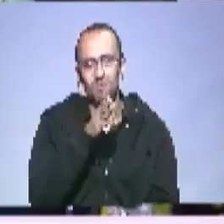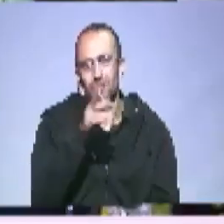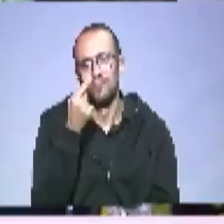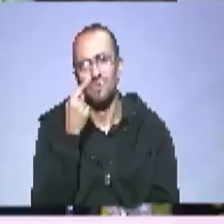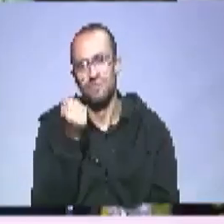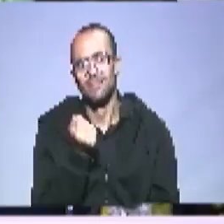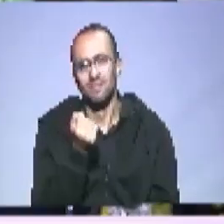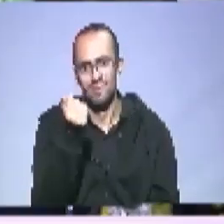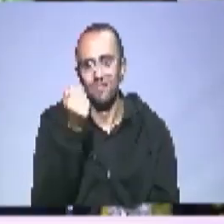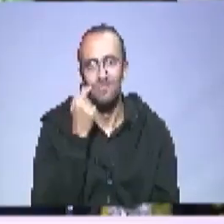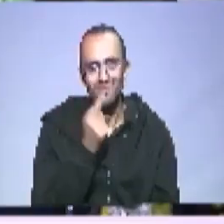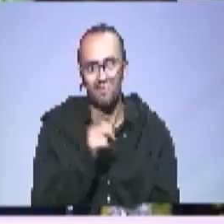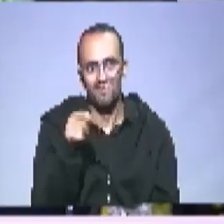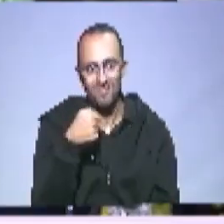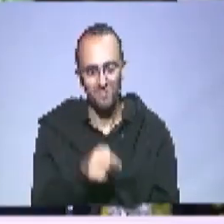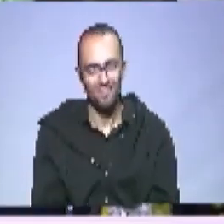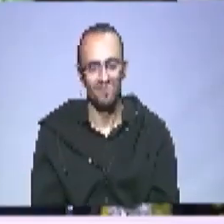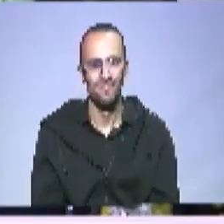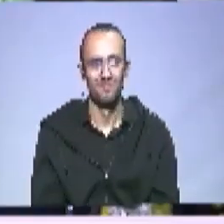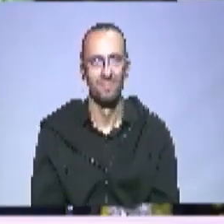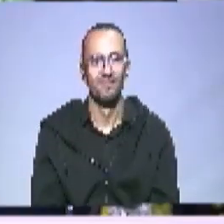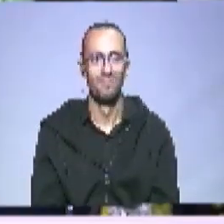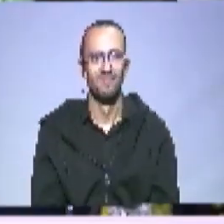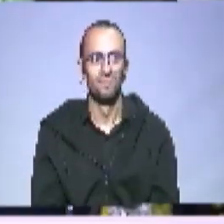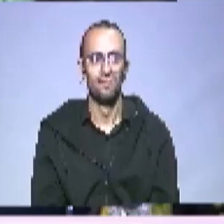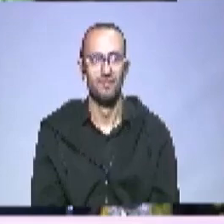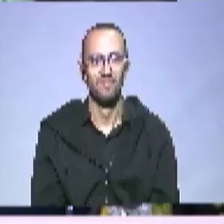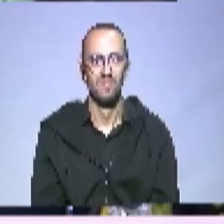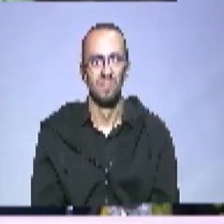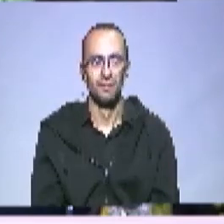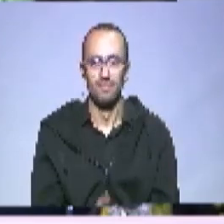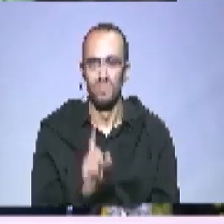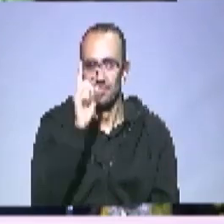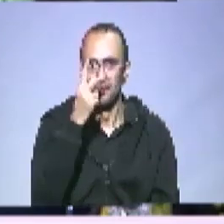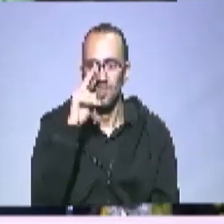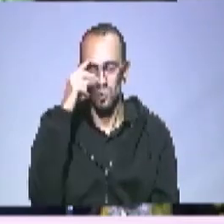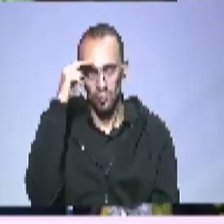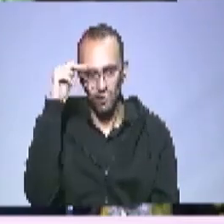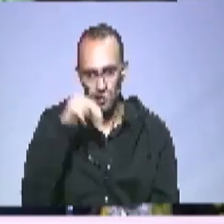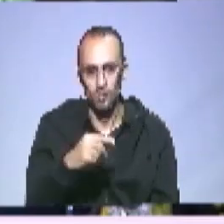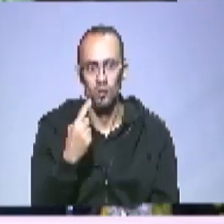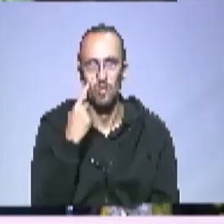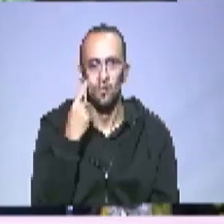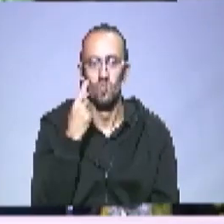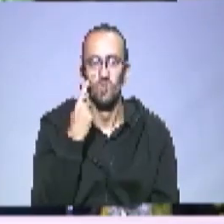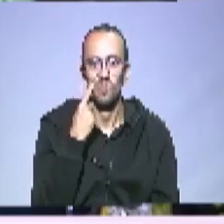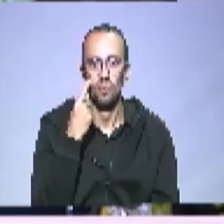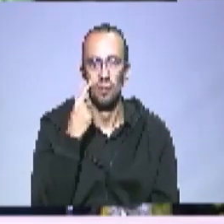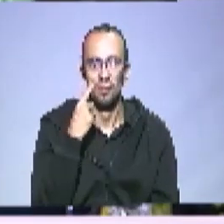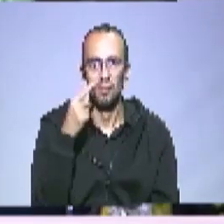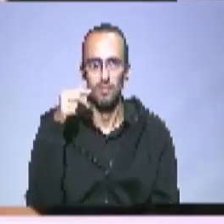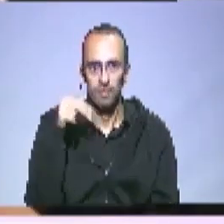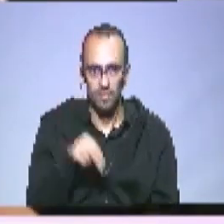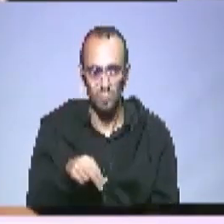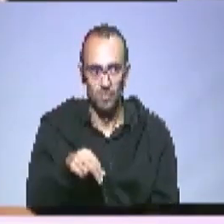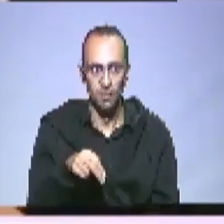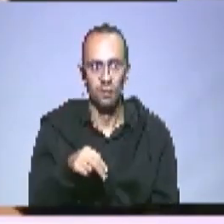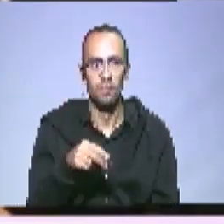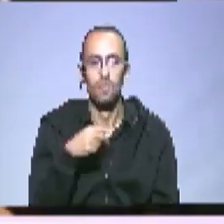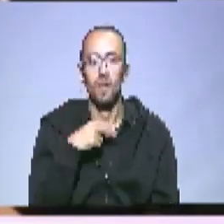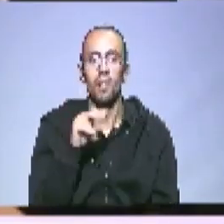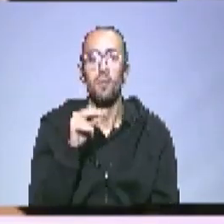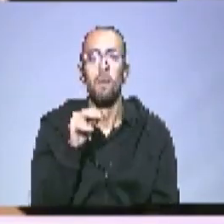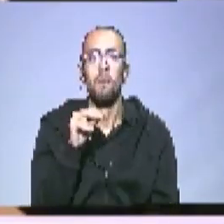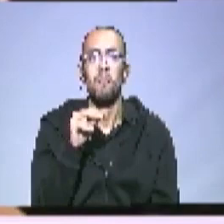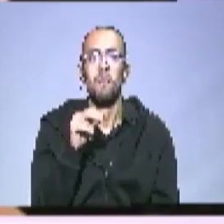تعالى تاني. عموما خلاص احنا بصي بقى كرملنا، انا مش عارف مين عندي فوق، بص كده على الطاسه احنا كرملنا البصل